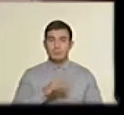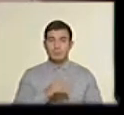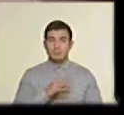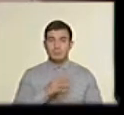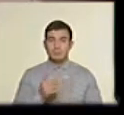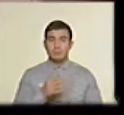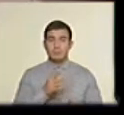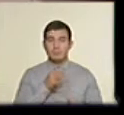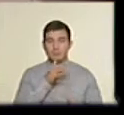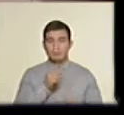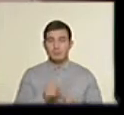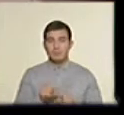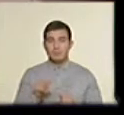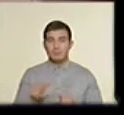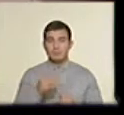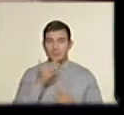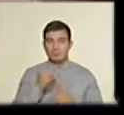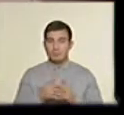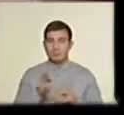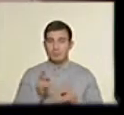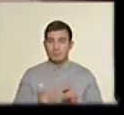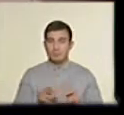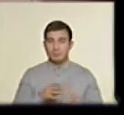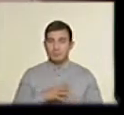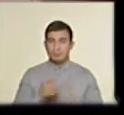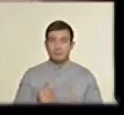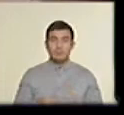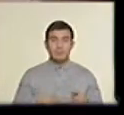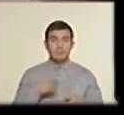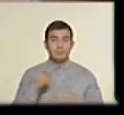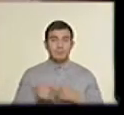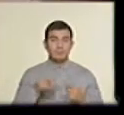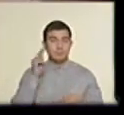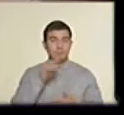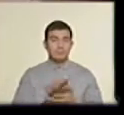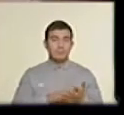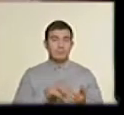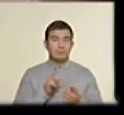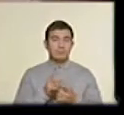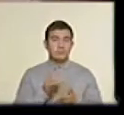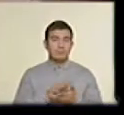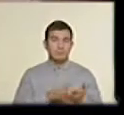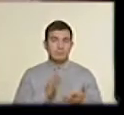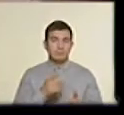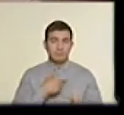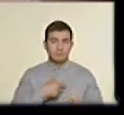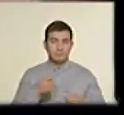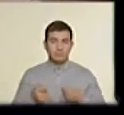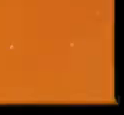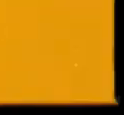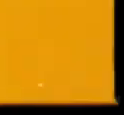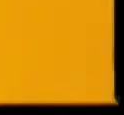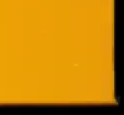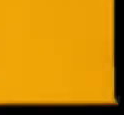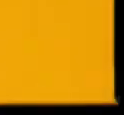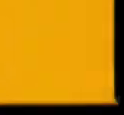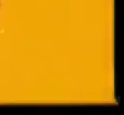bizga ajratilgan vaqt ham o'z nihoyasiga yetib bormoqda. Keyingi darslarimizda ko'rishguncha, xayr, salomat bo'ling.